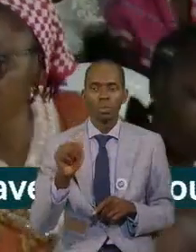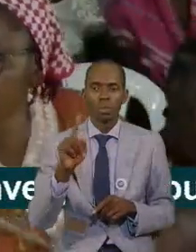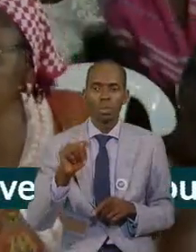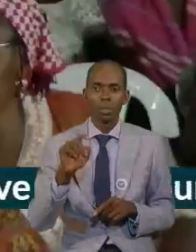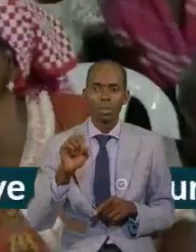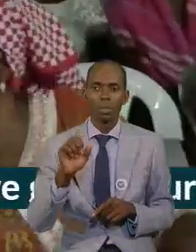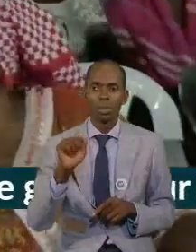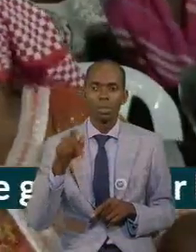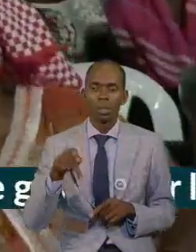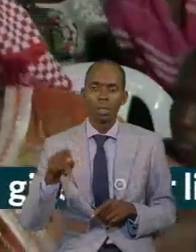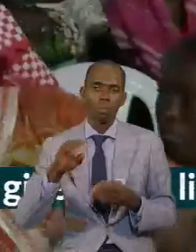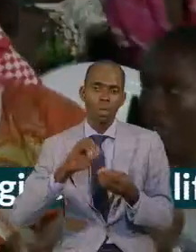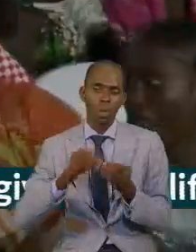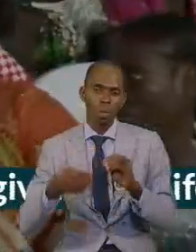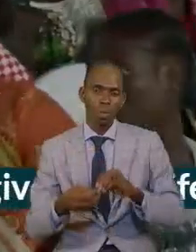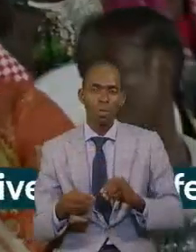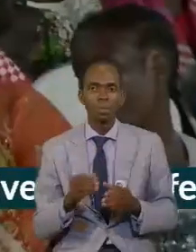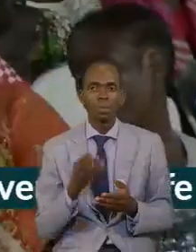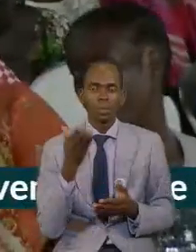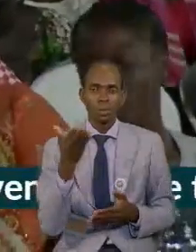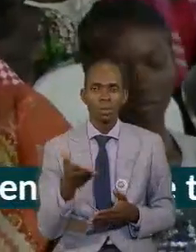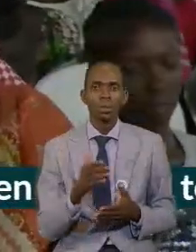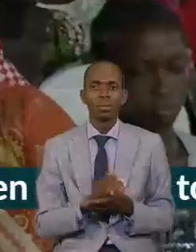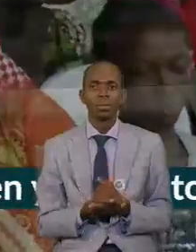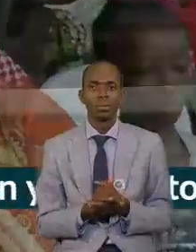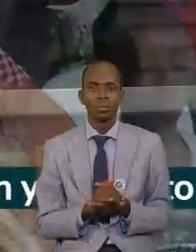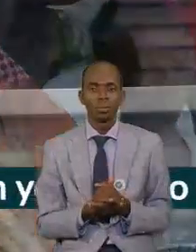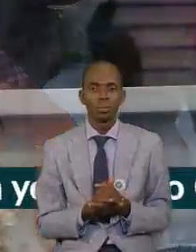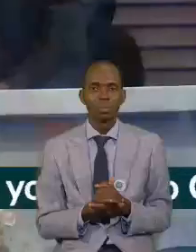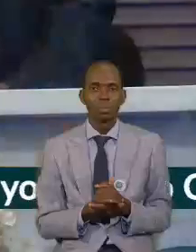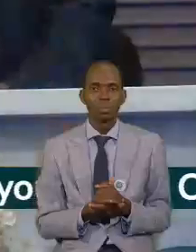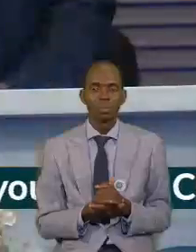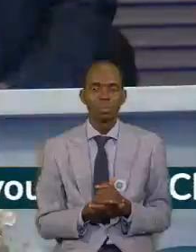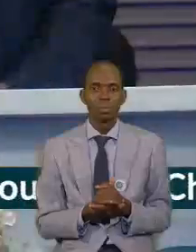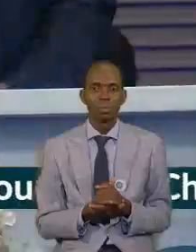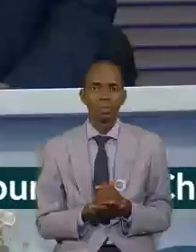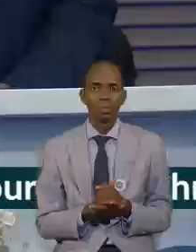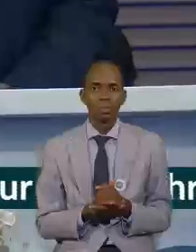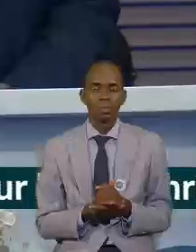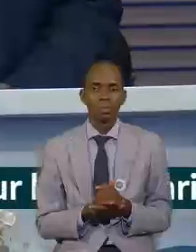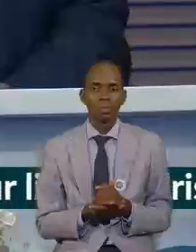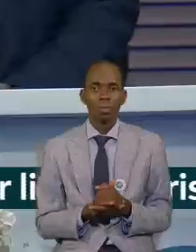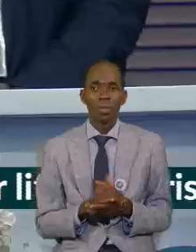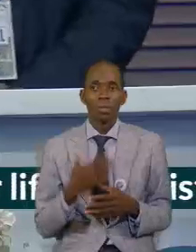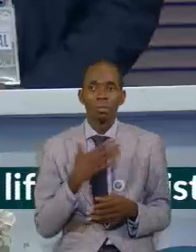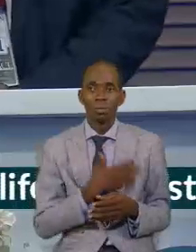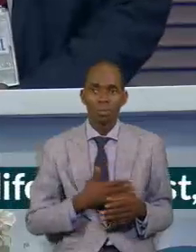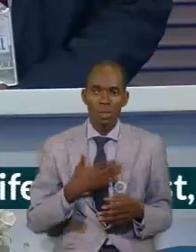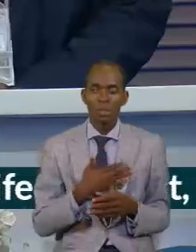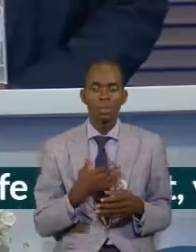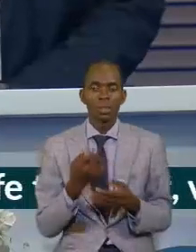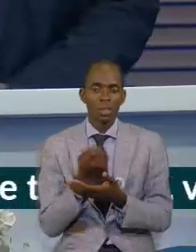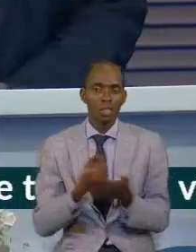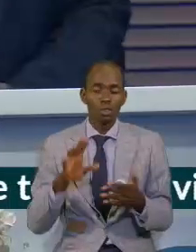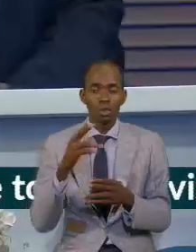de bien vouloir écrire-les en détail, lisiblement. Please, may you write them in capital